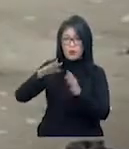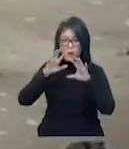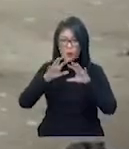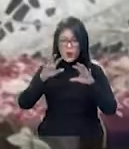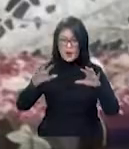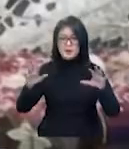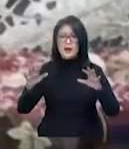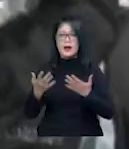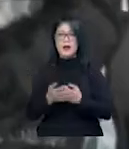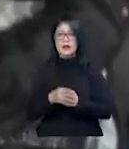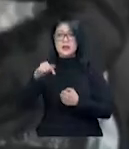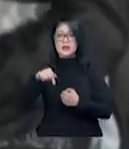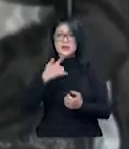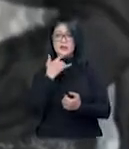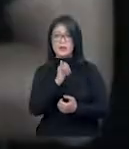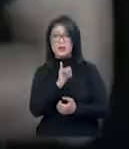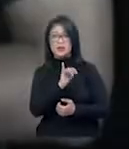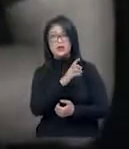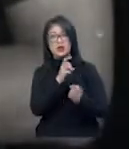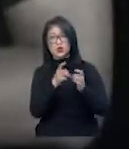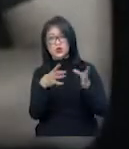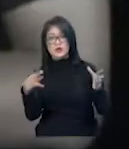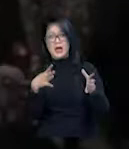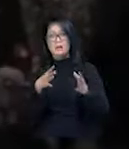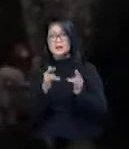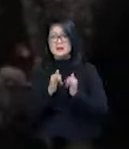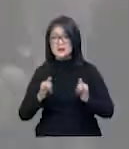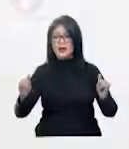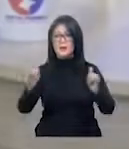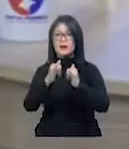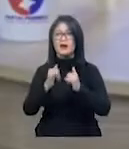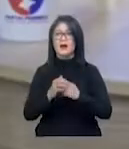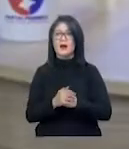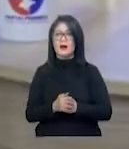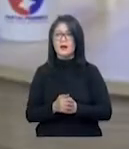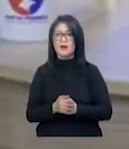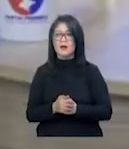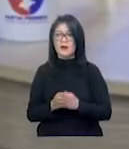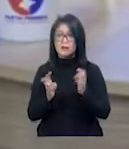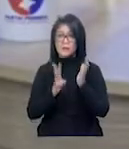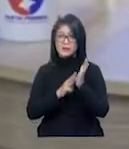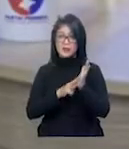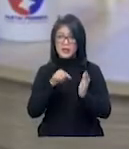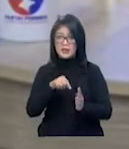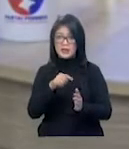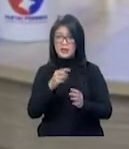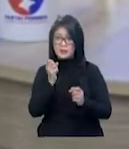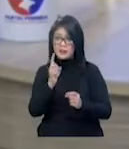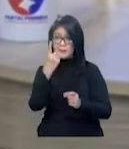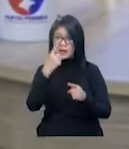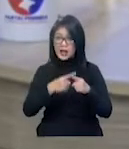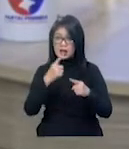dosa berjemaah ini seakan diabaikan dan kembali terulang permasalahan ini bukan hanya sekali terjadi ini di Piala Presiden